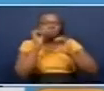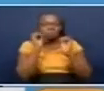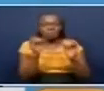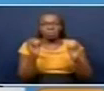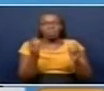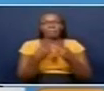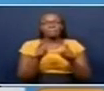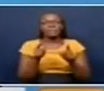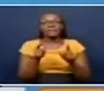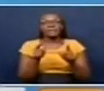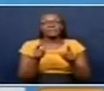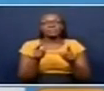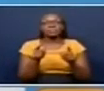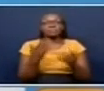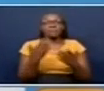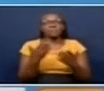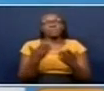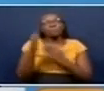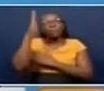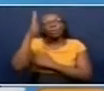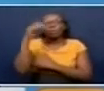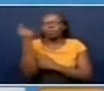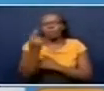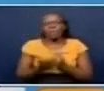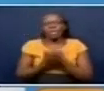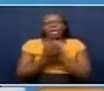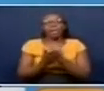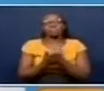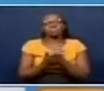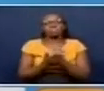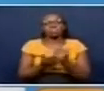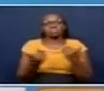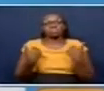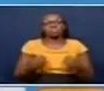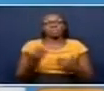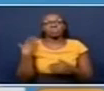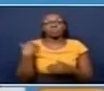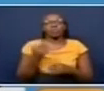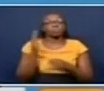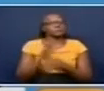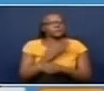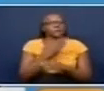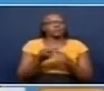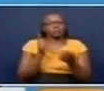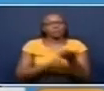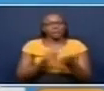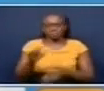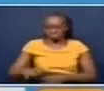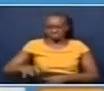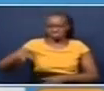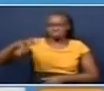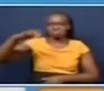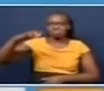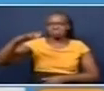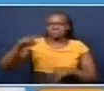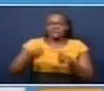Lakini kwa nguvu za Mungu nilisaidia, maana nilikuwa mwombaji kutoka utotoni. Baba yangu alikuwa